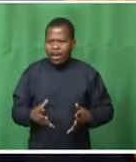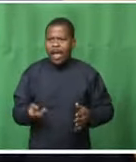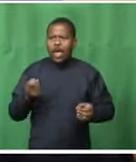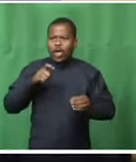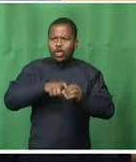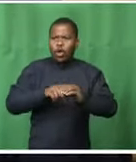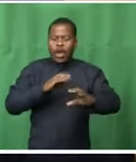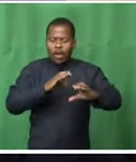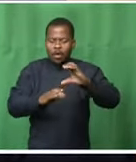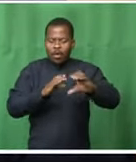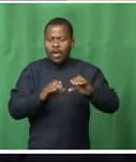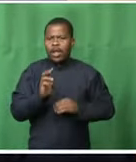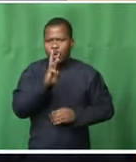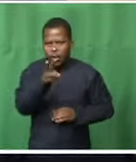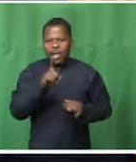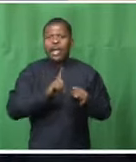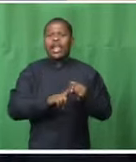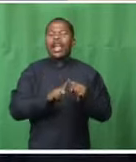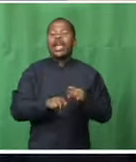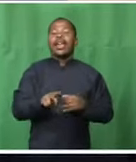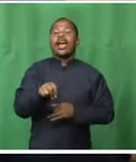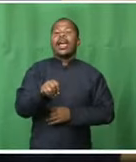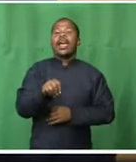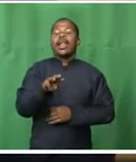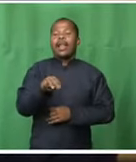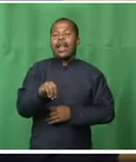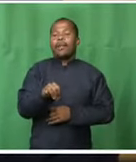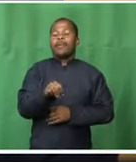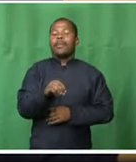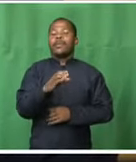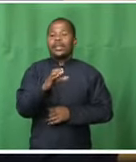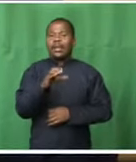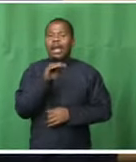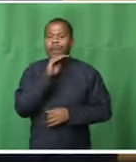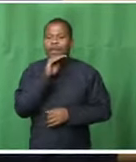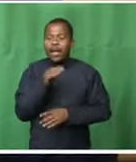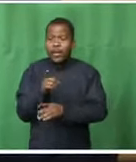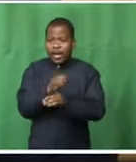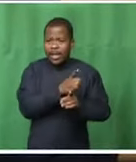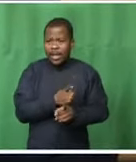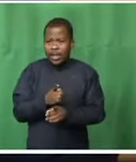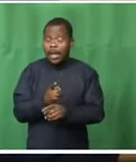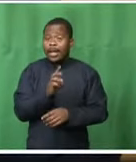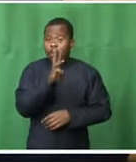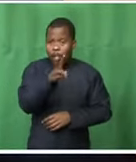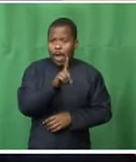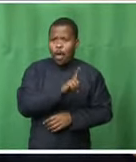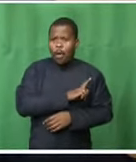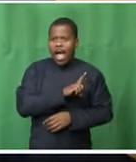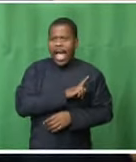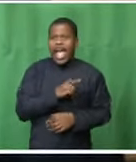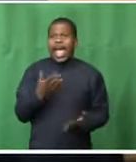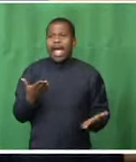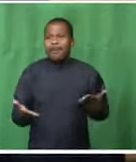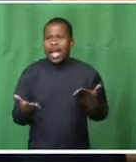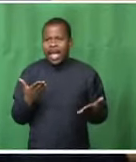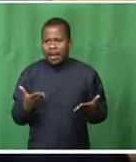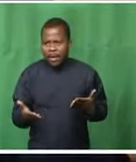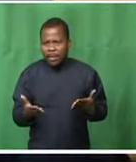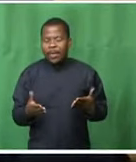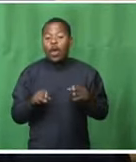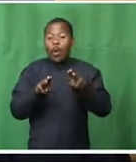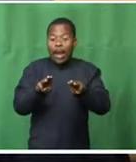ne maize corporation ekhaya babukusane tindlela tokuthi mhlambe nabo kulomhlaba lo sekhona